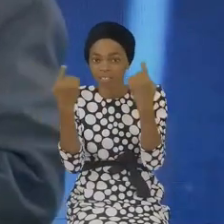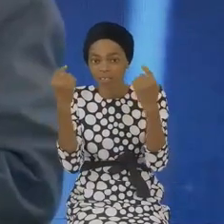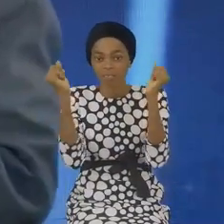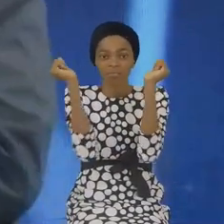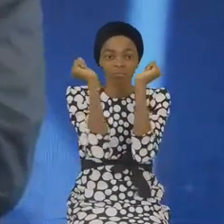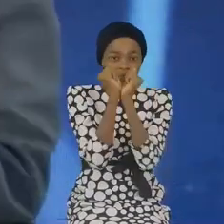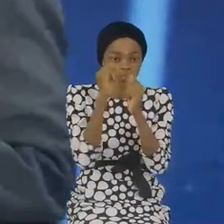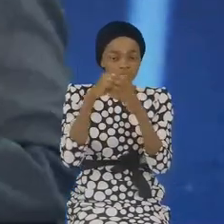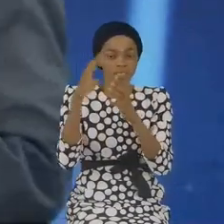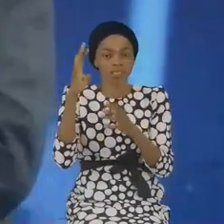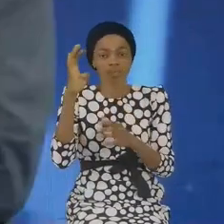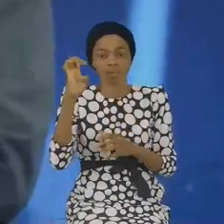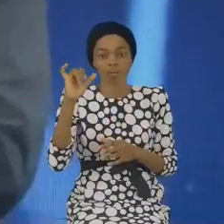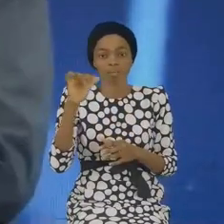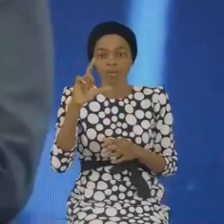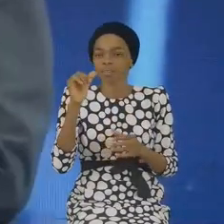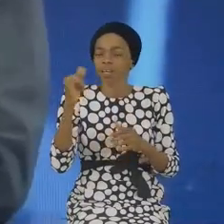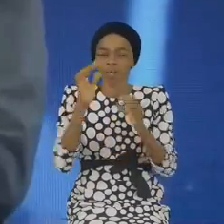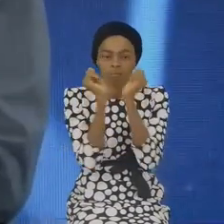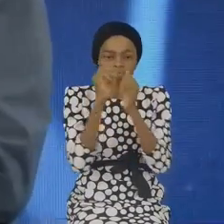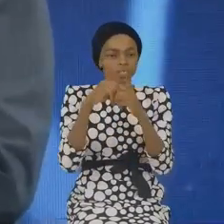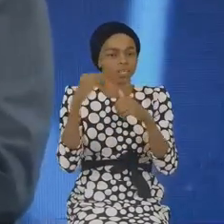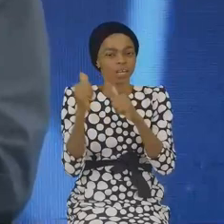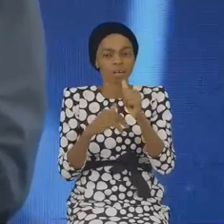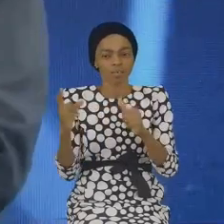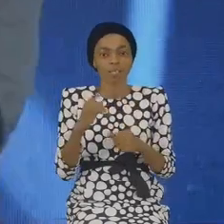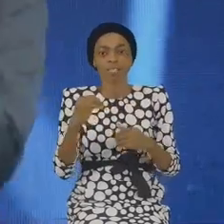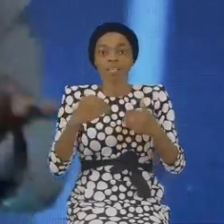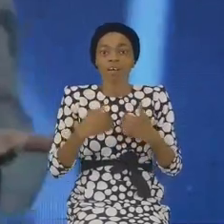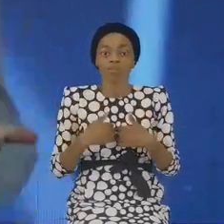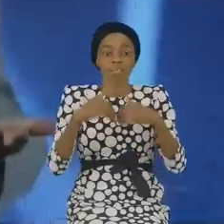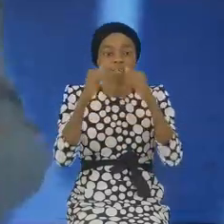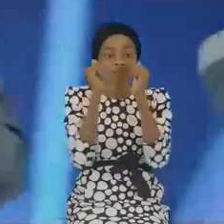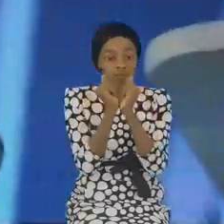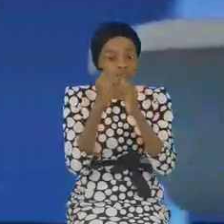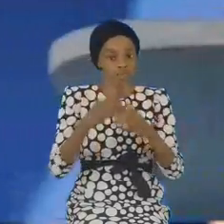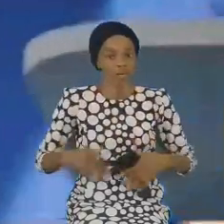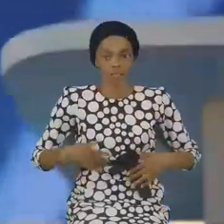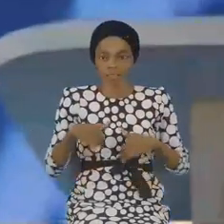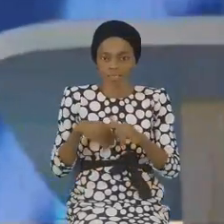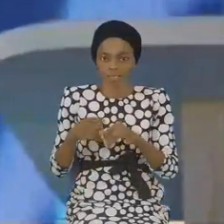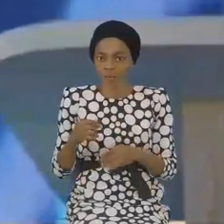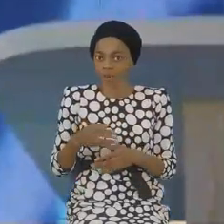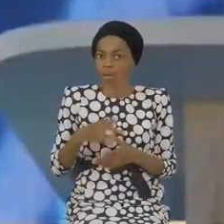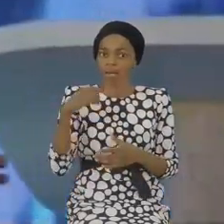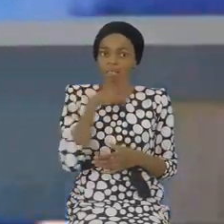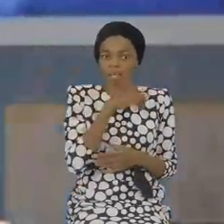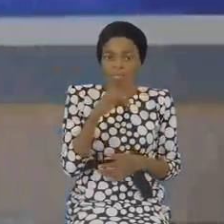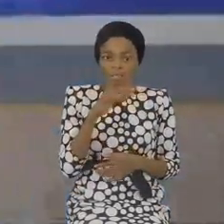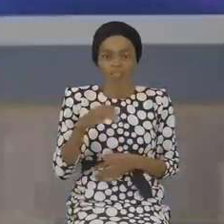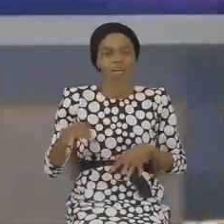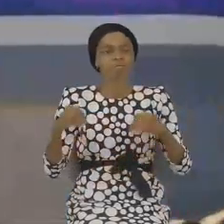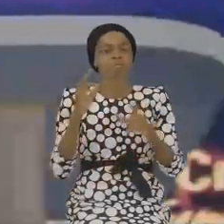Babylone et en Assyrie et partout. Ils étaient dans les mensonges, mais ils mentaient. Vous savez, plusieurs sont comme